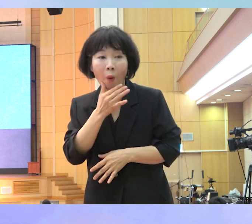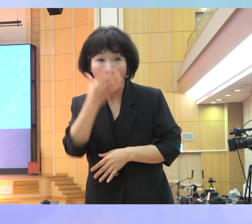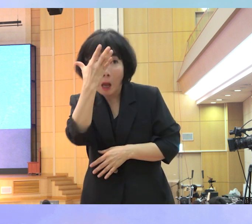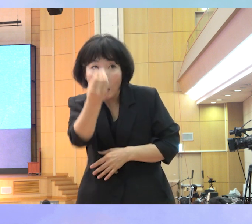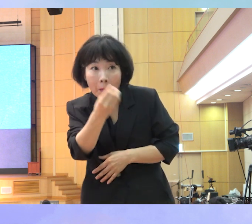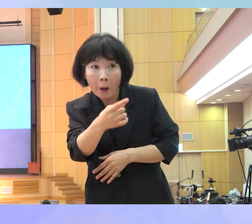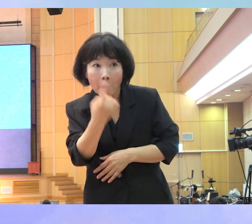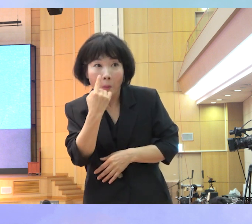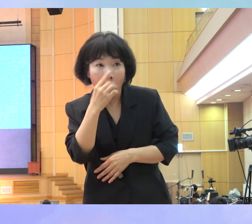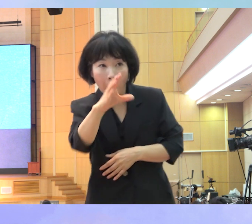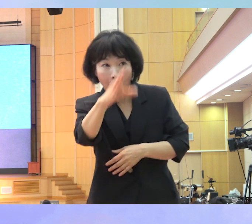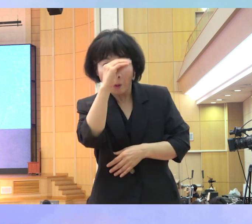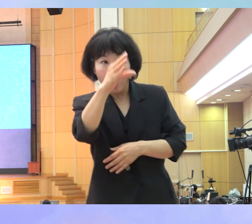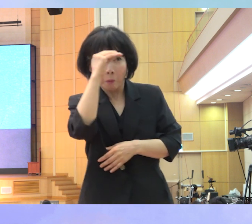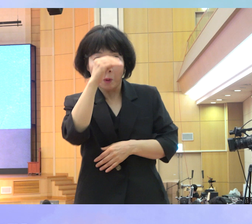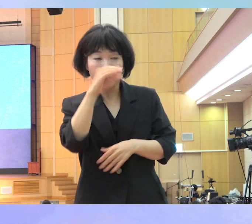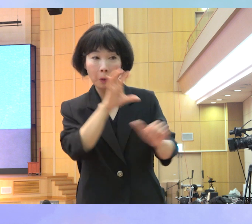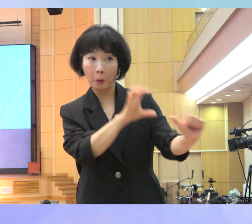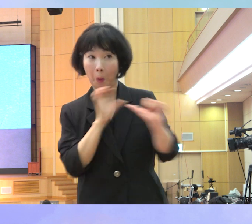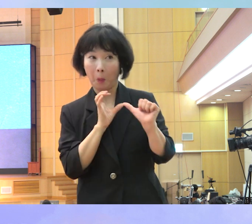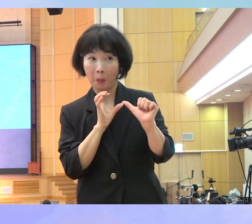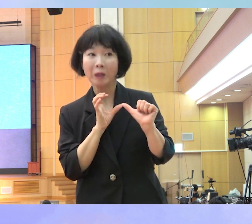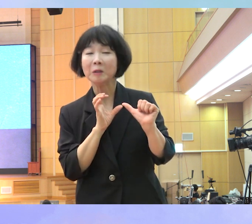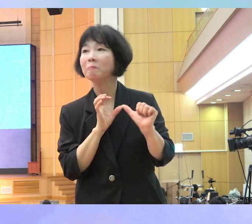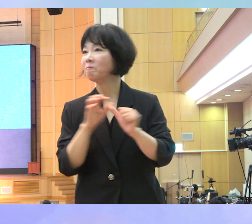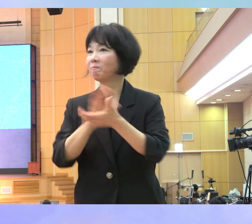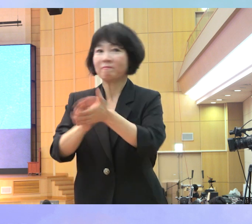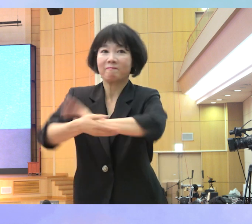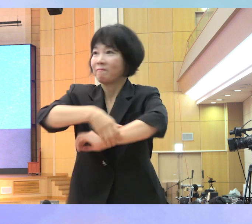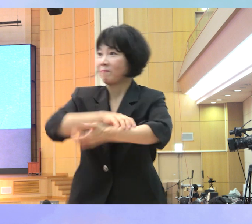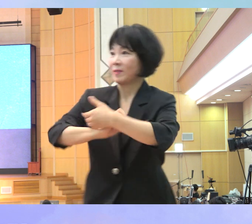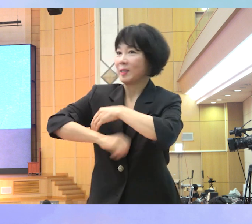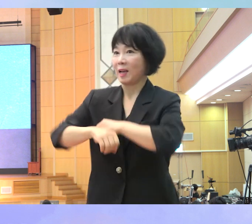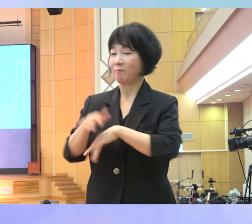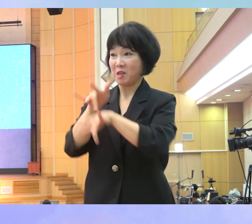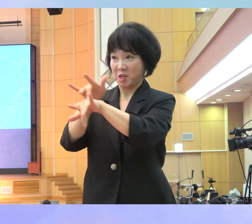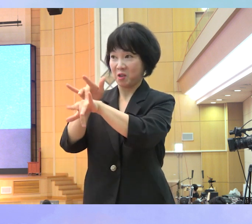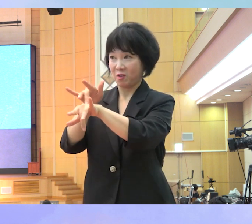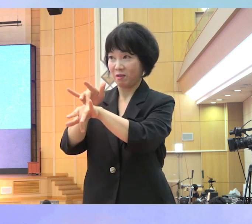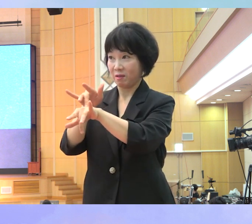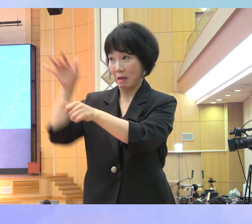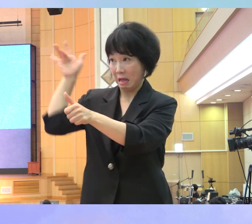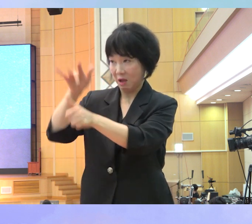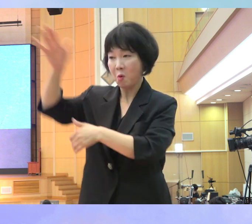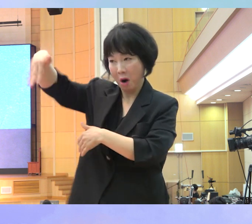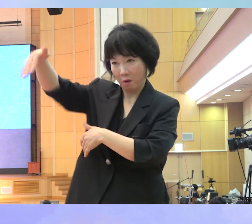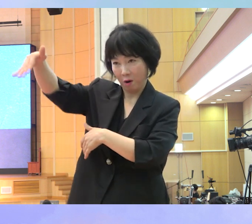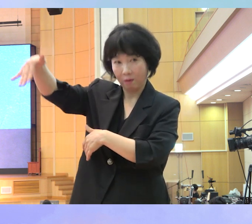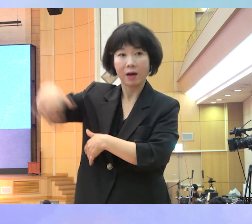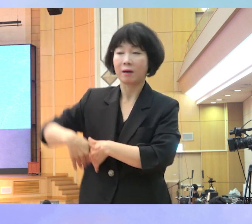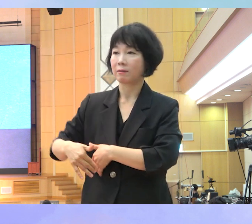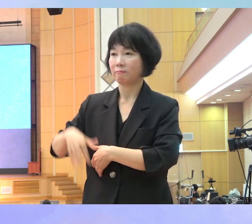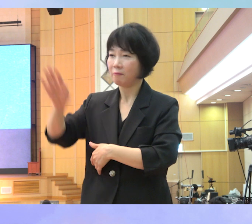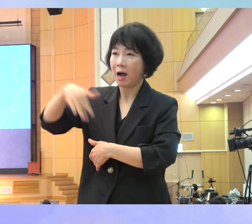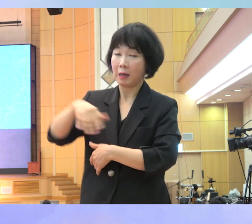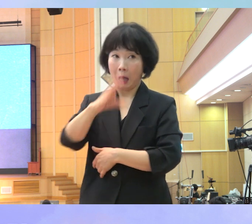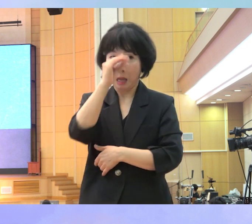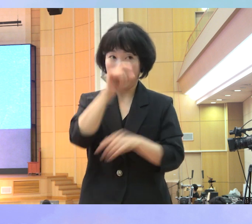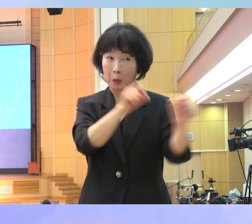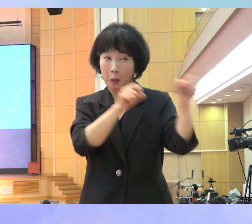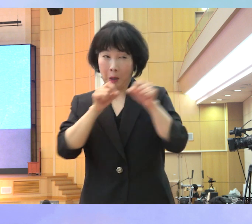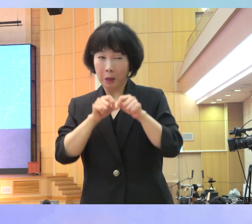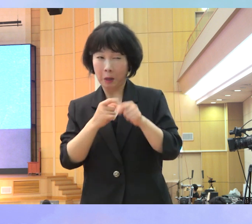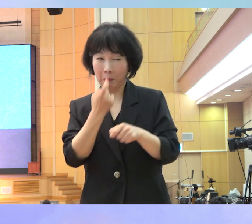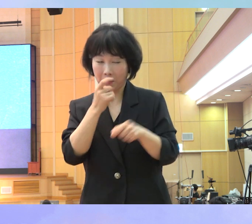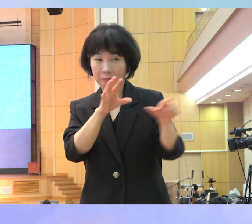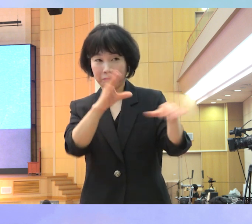방법이 별게 없는 거예요. 마술 같아. 막 그냥 뭐 안수하고 막 말씀하고 이러면 막 그냥 다 돼버려요. 그래서 가만히